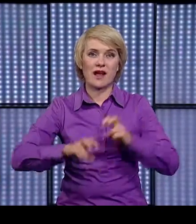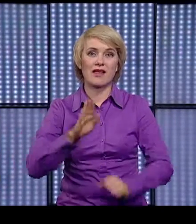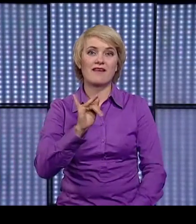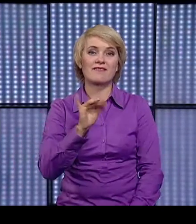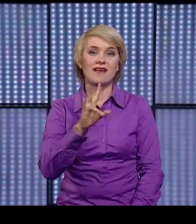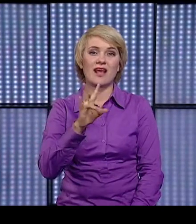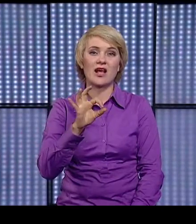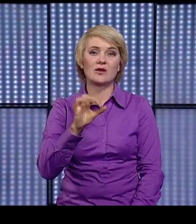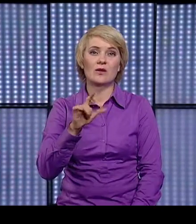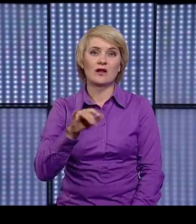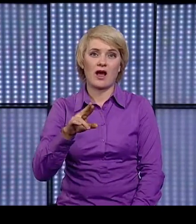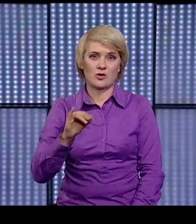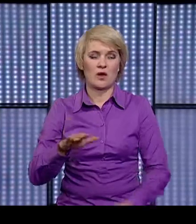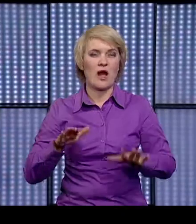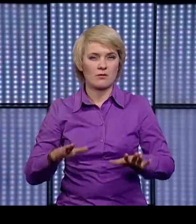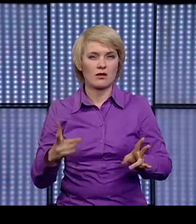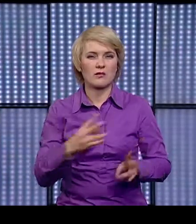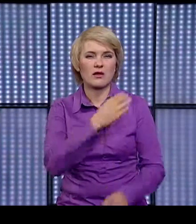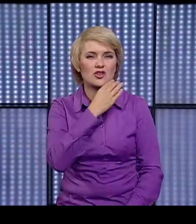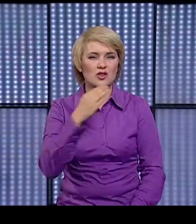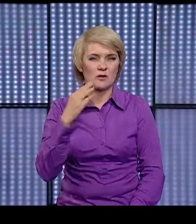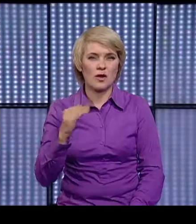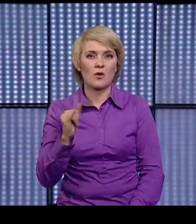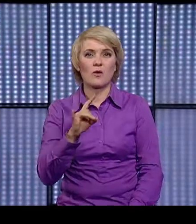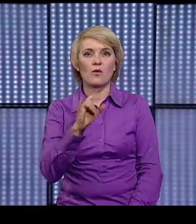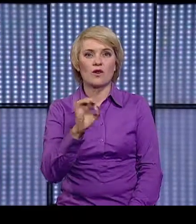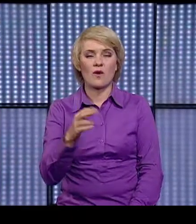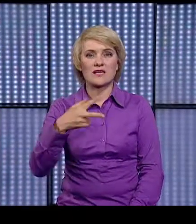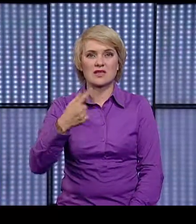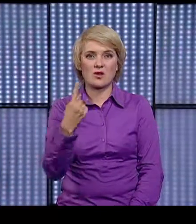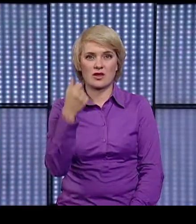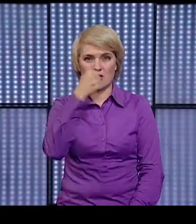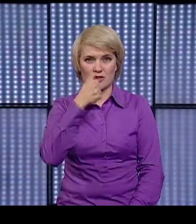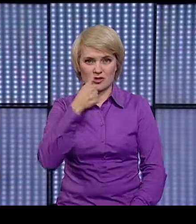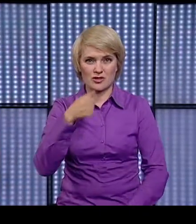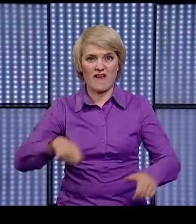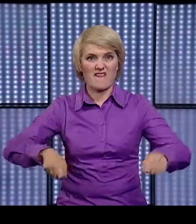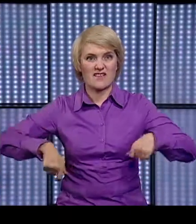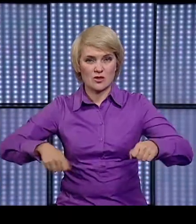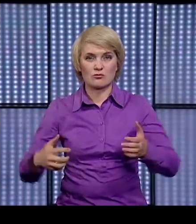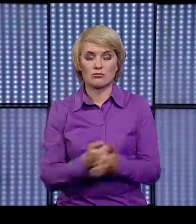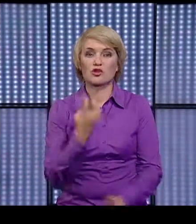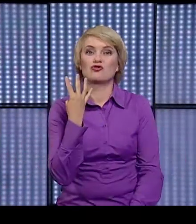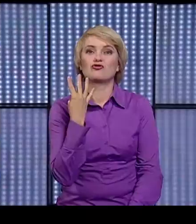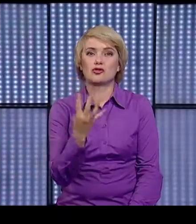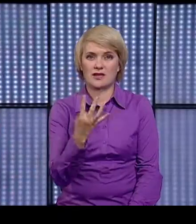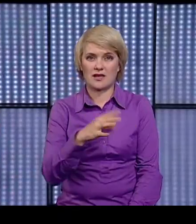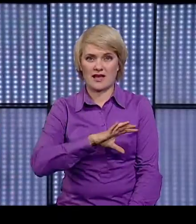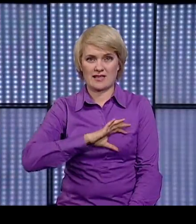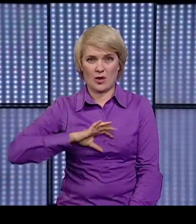місця треба чимало. Адже у Ріо 31-річний візочник з Полтави вже завоював 4 нагороди, що разом